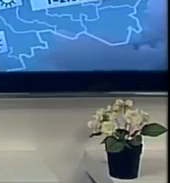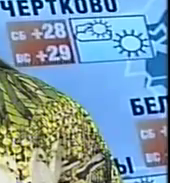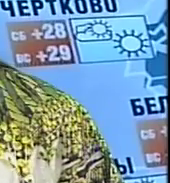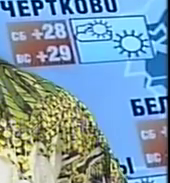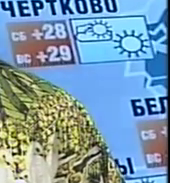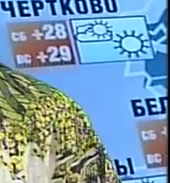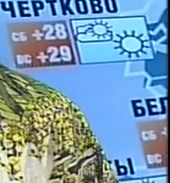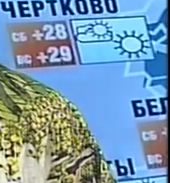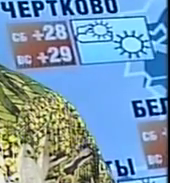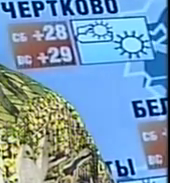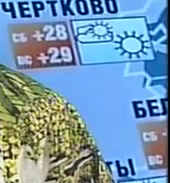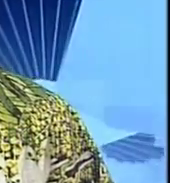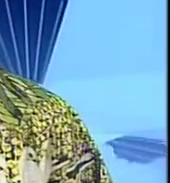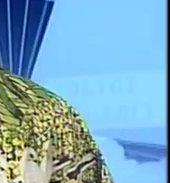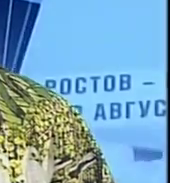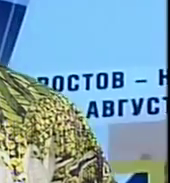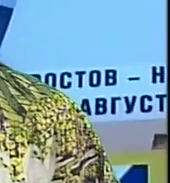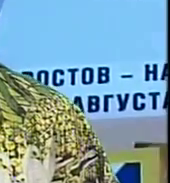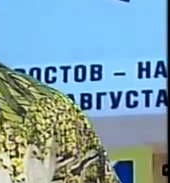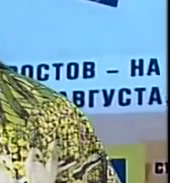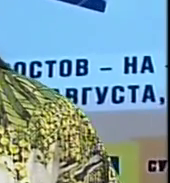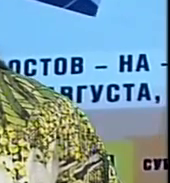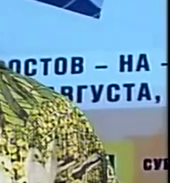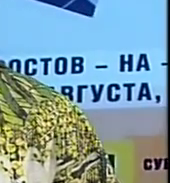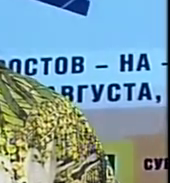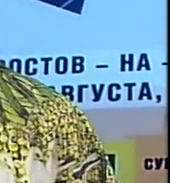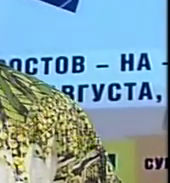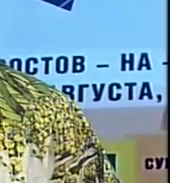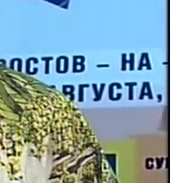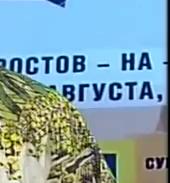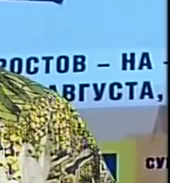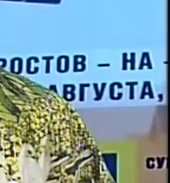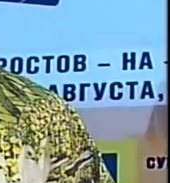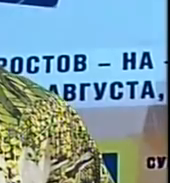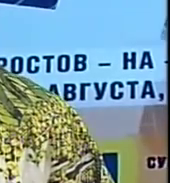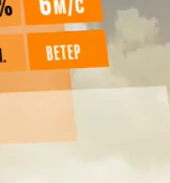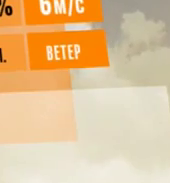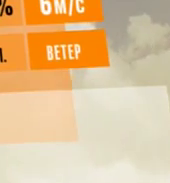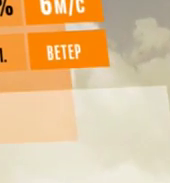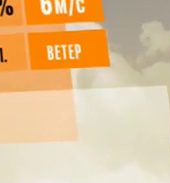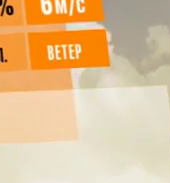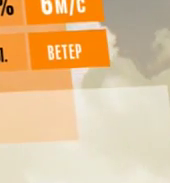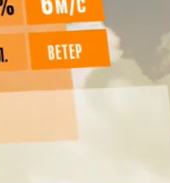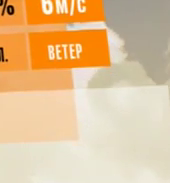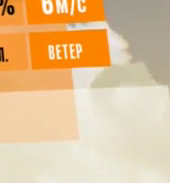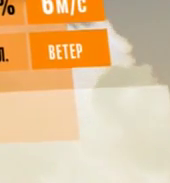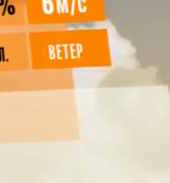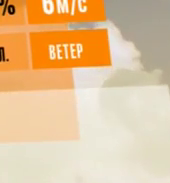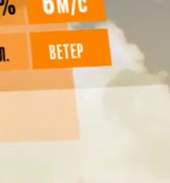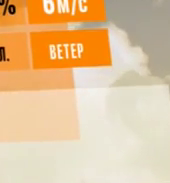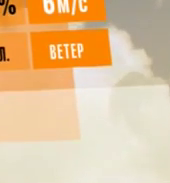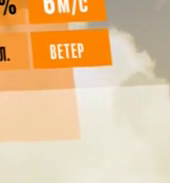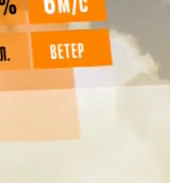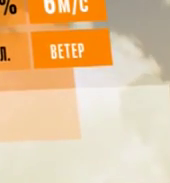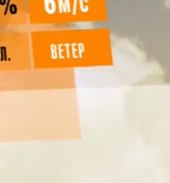воскресенье. В Ростове в субботу малооблачно, в воскресенье солнечно. Температура воздуха плюс 35 в субботу и плюс 30